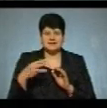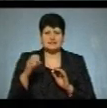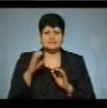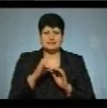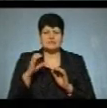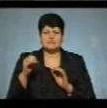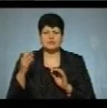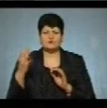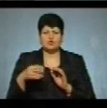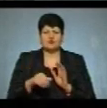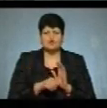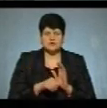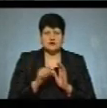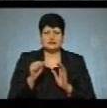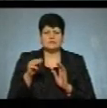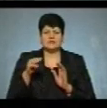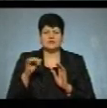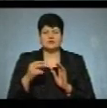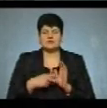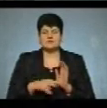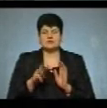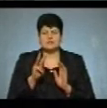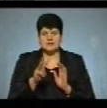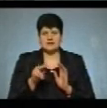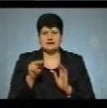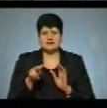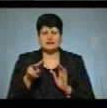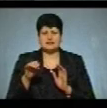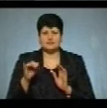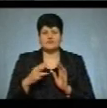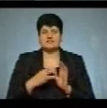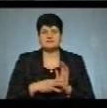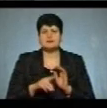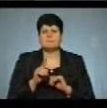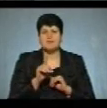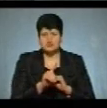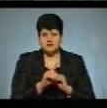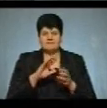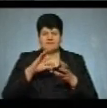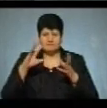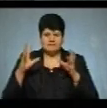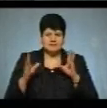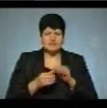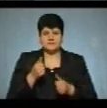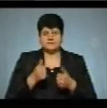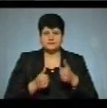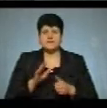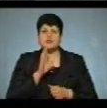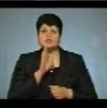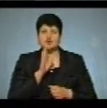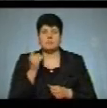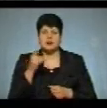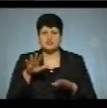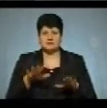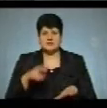Семенов – 46-й, Артем Тищенко – 73-й, Тарас Лисюк – 81-й. У загальному рейтингу жінок на першому місці